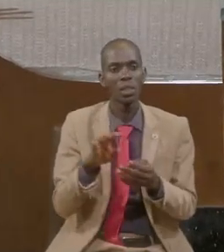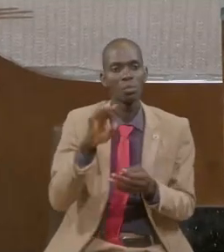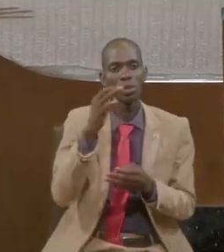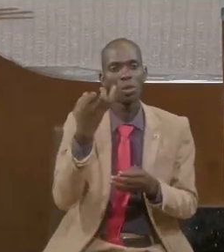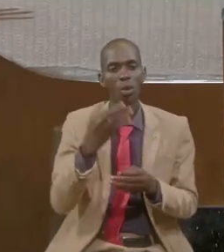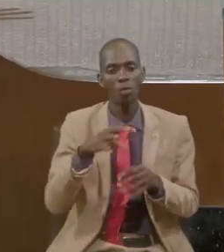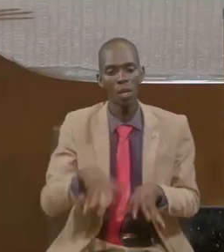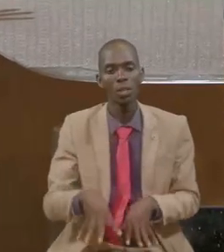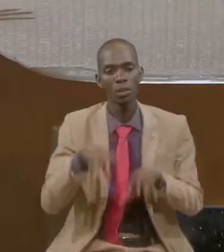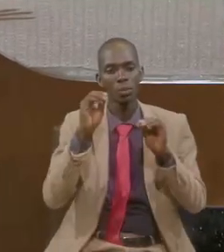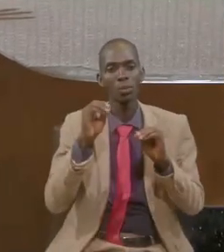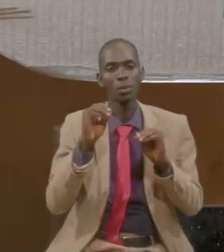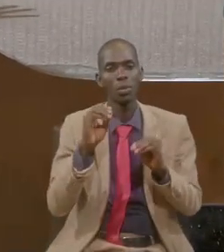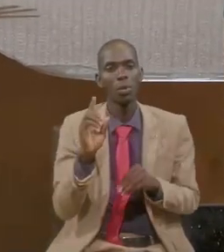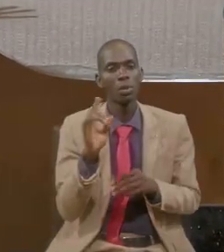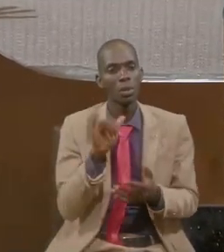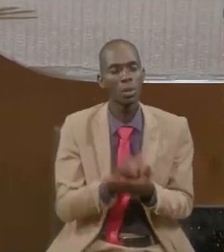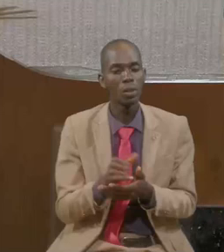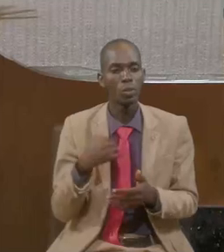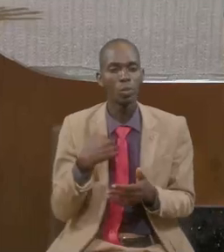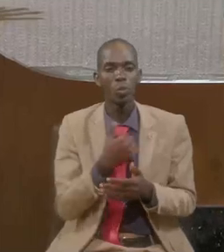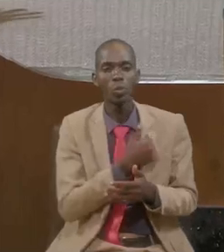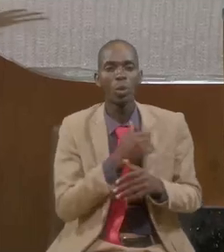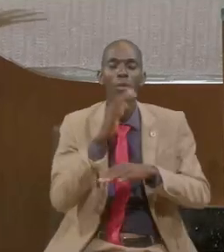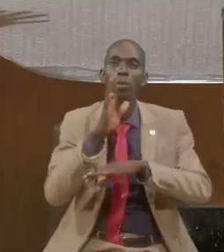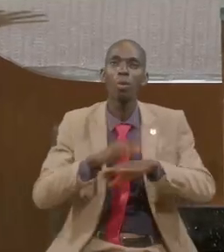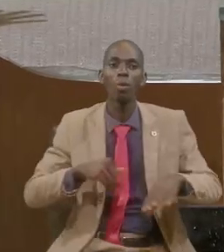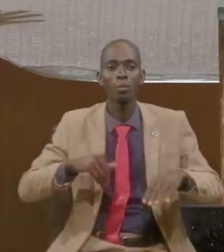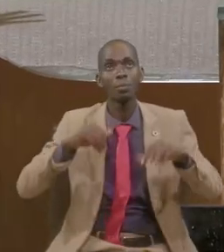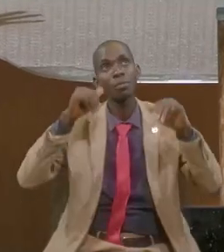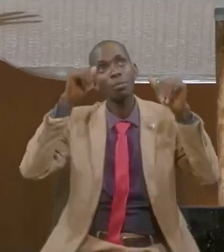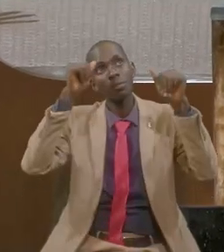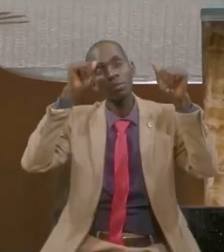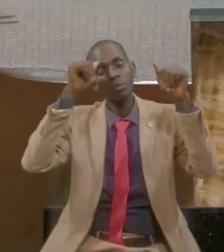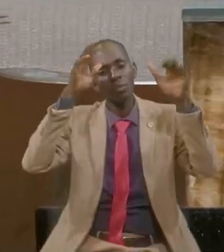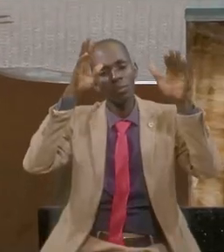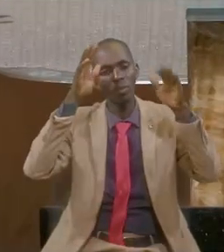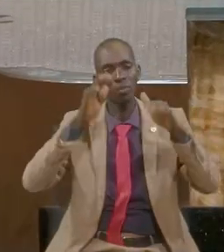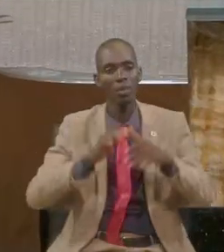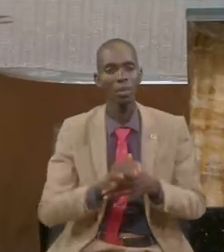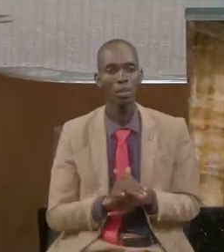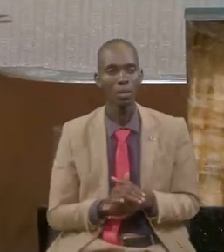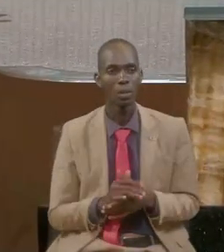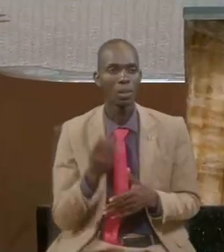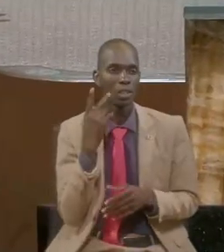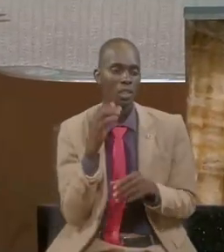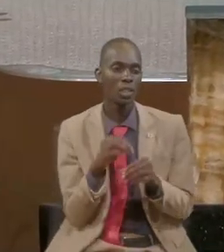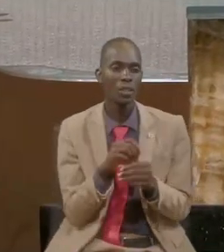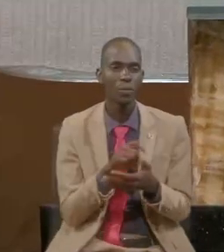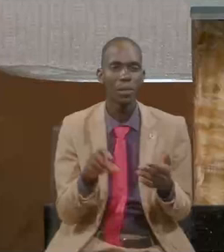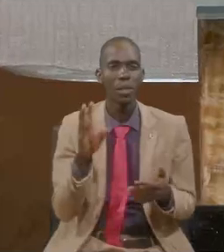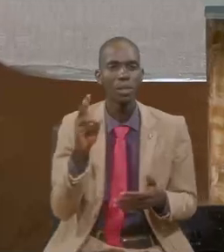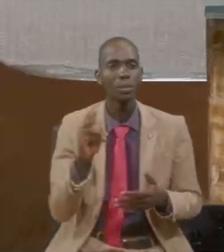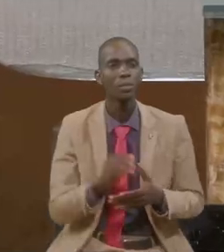que vous n'avez pas reçu un esprit de servitude pour être encore dans la crainte, mais vous avez reçu un esprit d'adoption par lequel nous